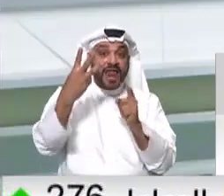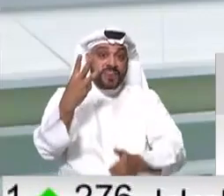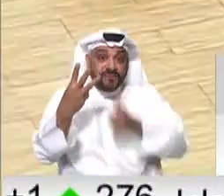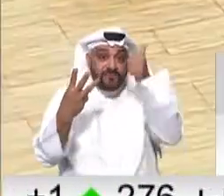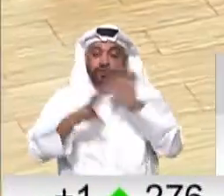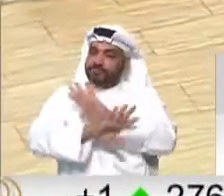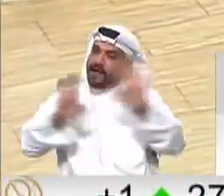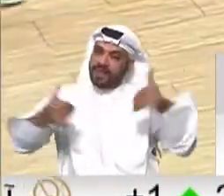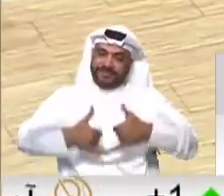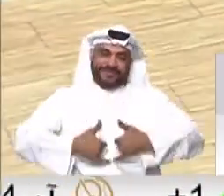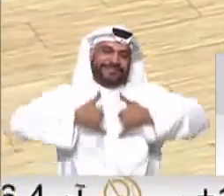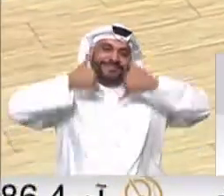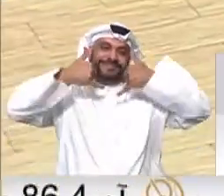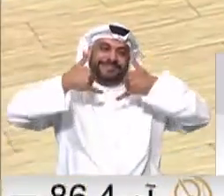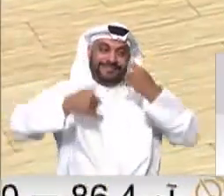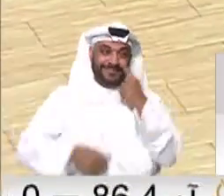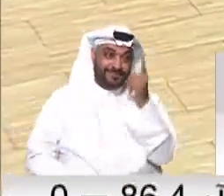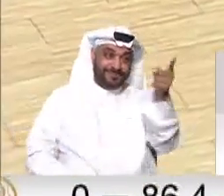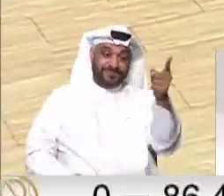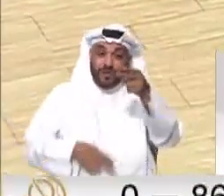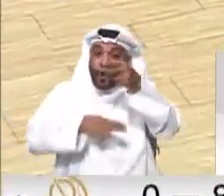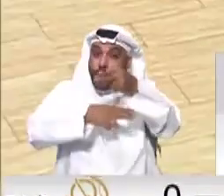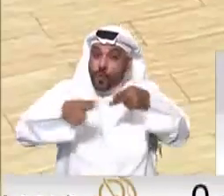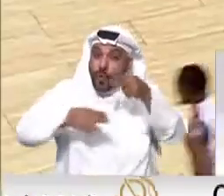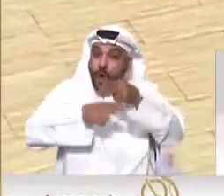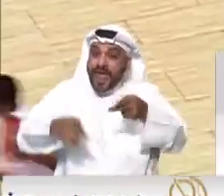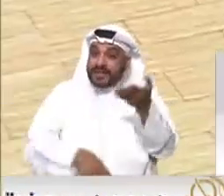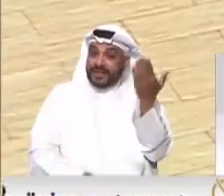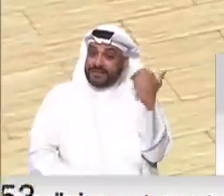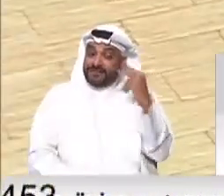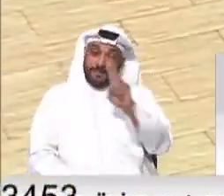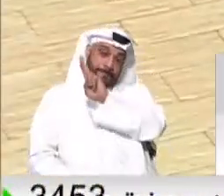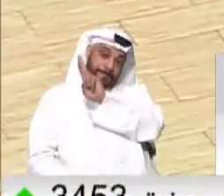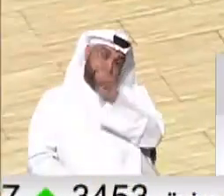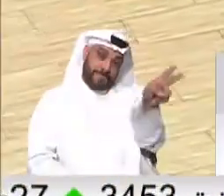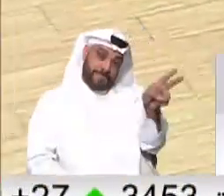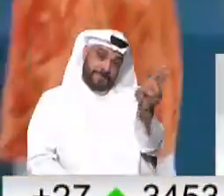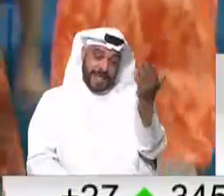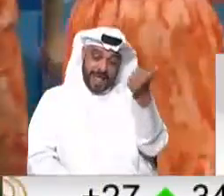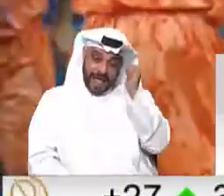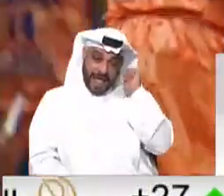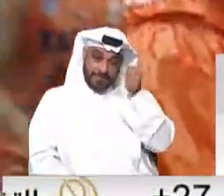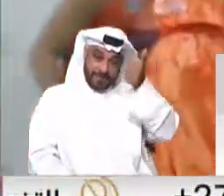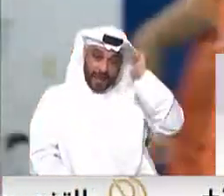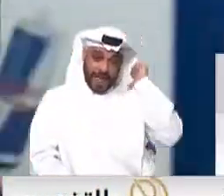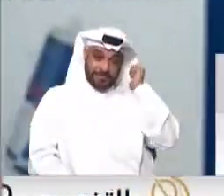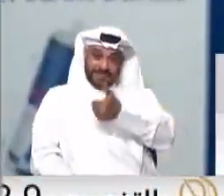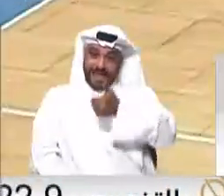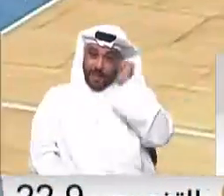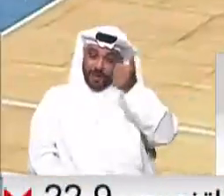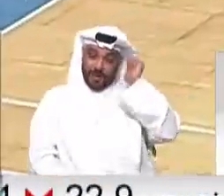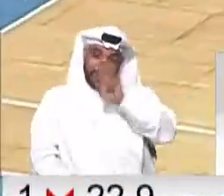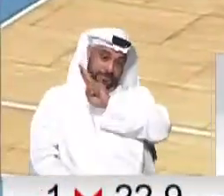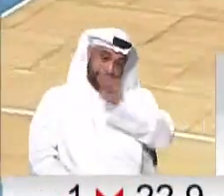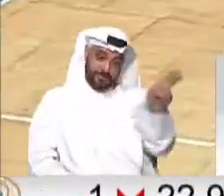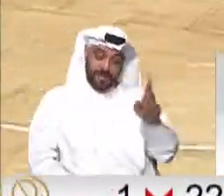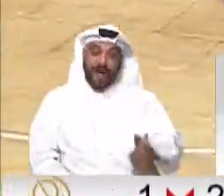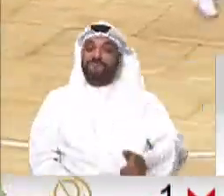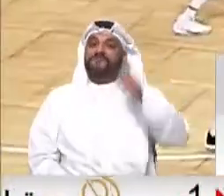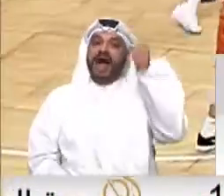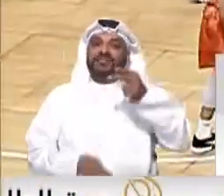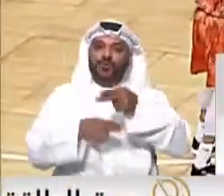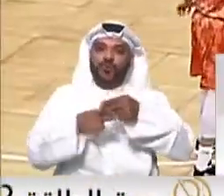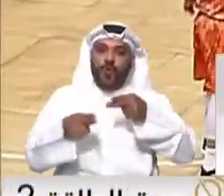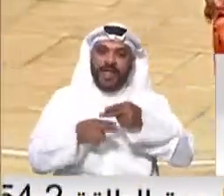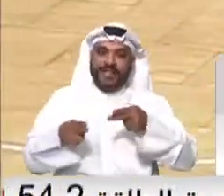الرياضي. وكان الكويت قد اكتسح كاظم في اللقاء الثالث الذي جمعهما أمس الأول وبنتيجة 126